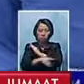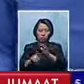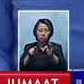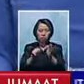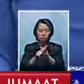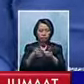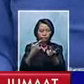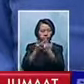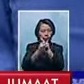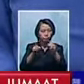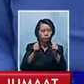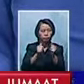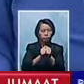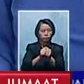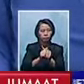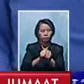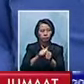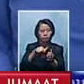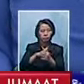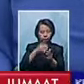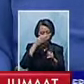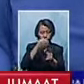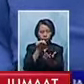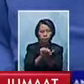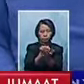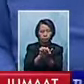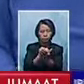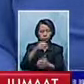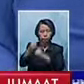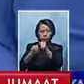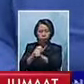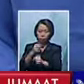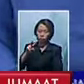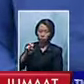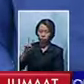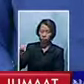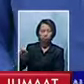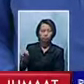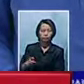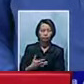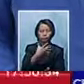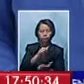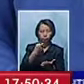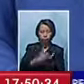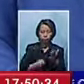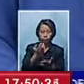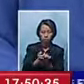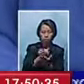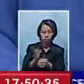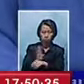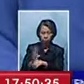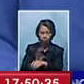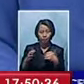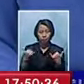pertamanya high income advanced economy menjelang tahun 2020. Kedua, nilai ekonomi dan dagangan